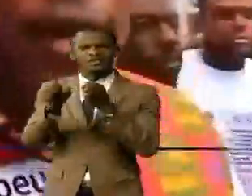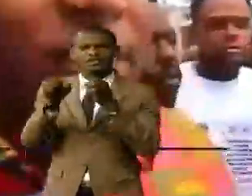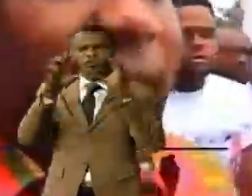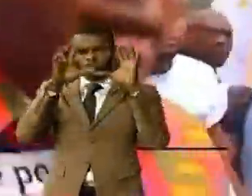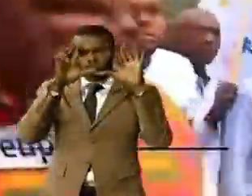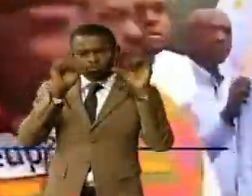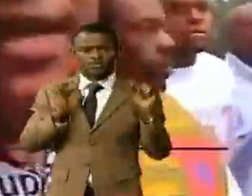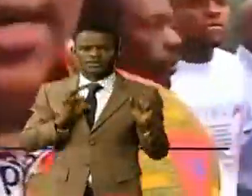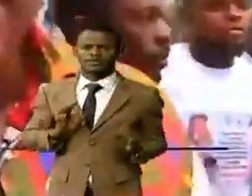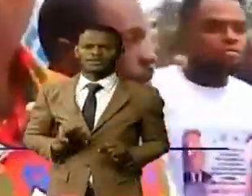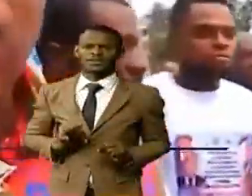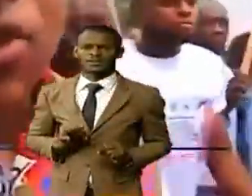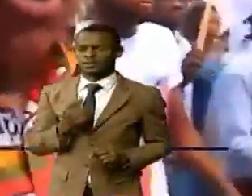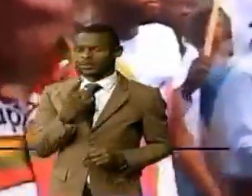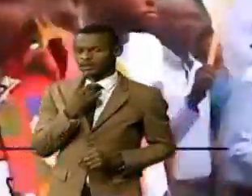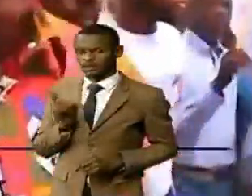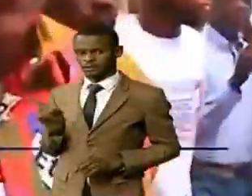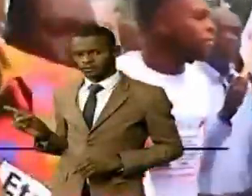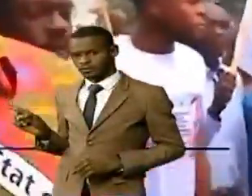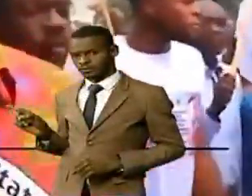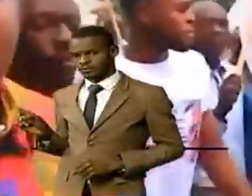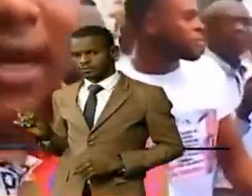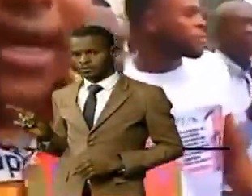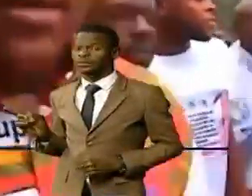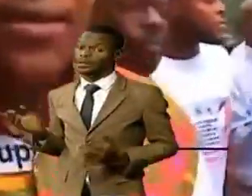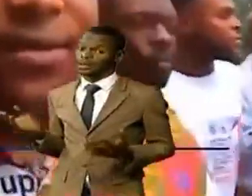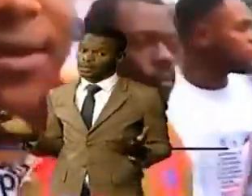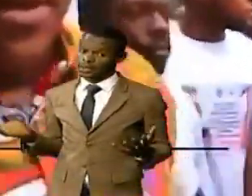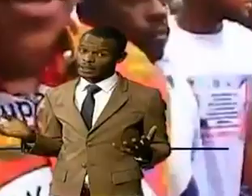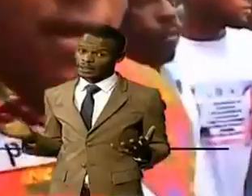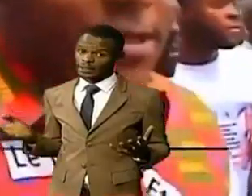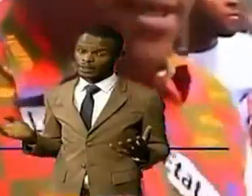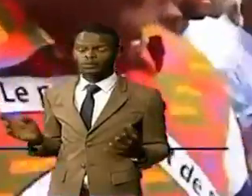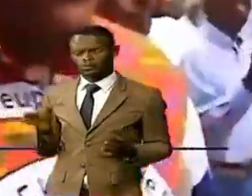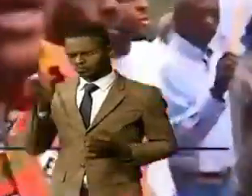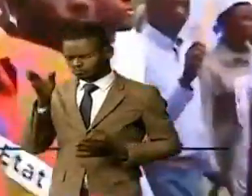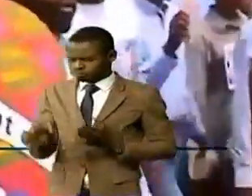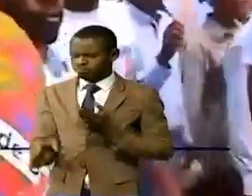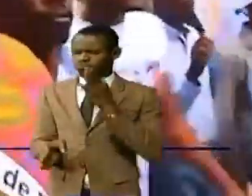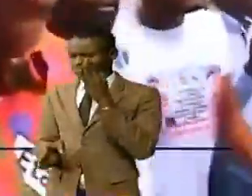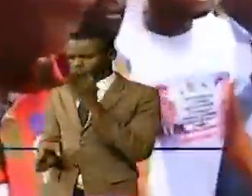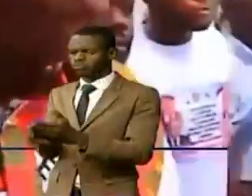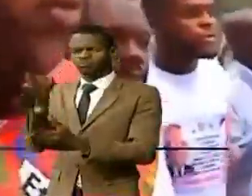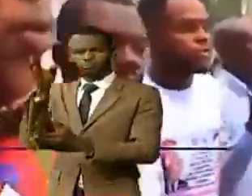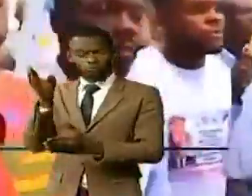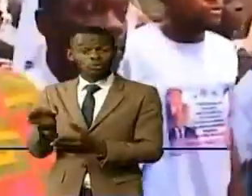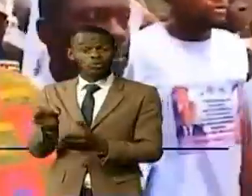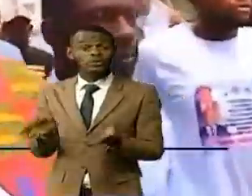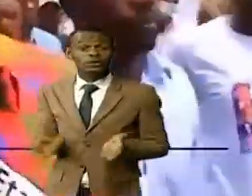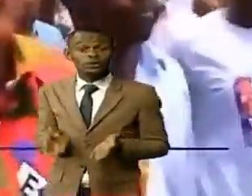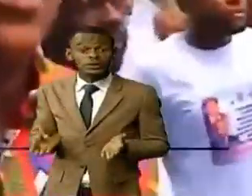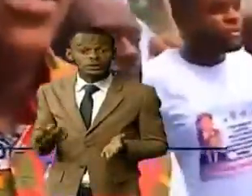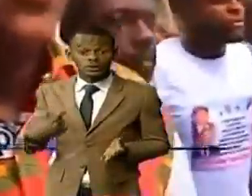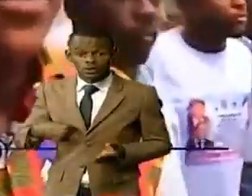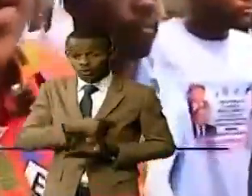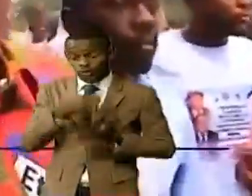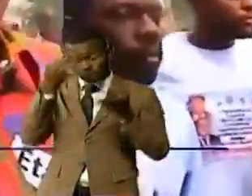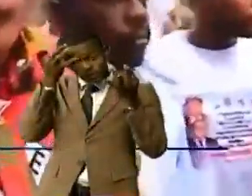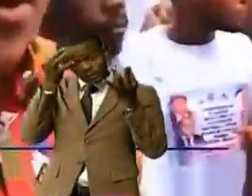Il est en train, avec l'aide de Dieu, de remettre le pays sur les rails. C'est pour ça, ici chez nous, au Kasaï